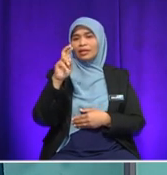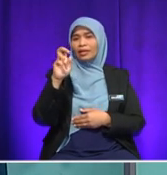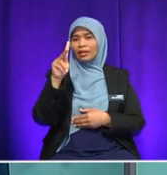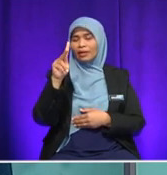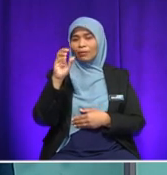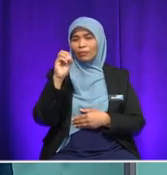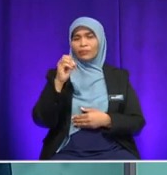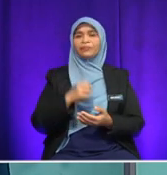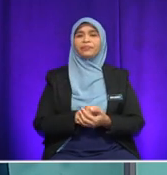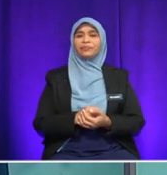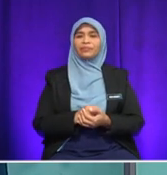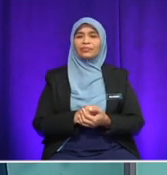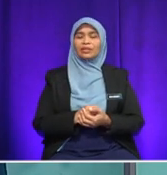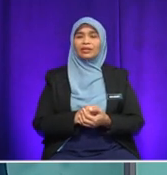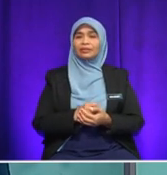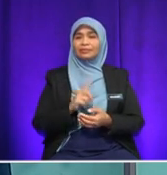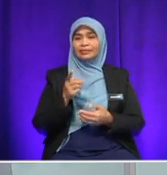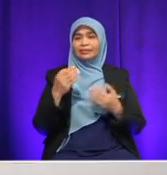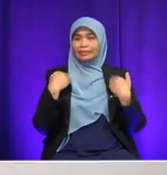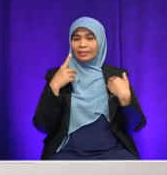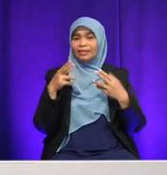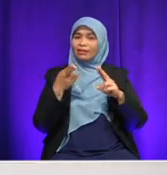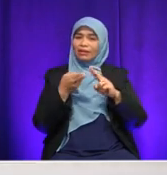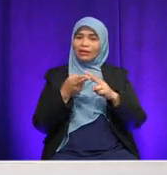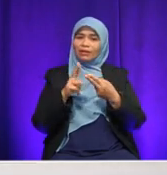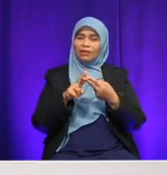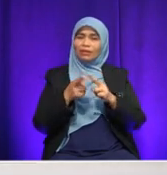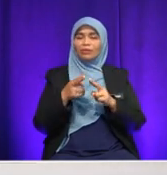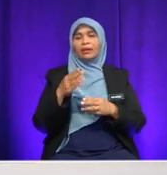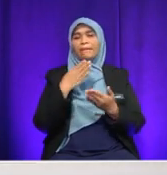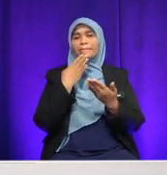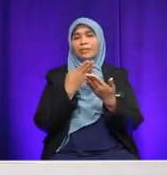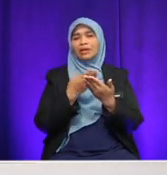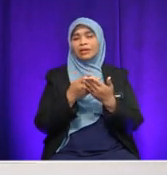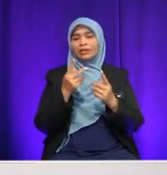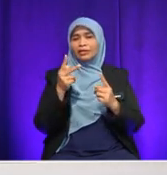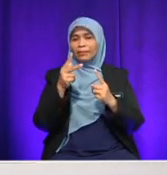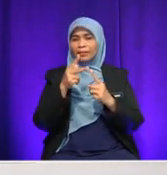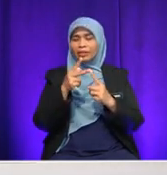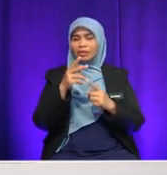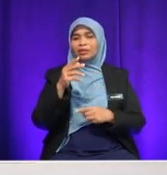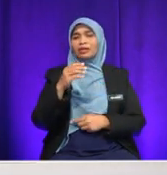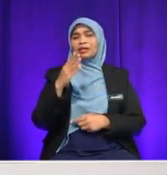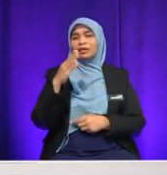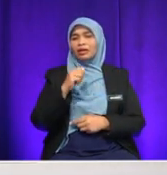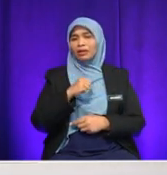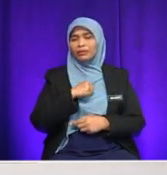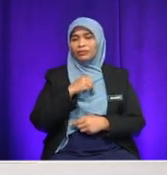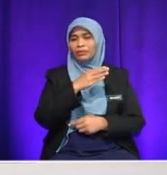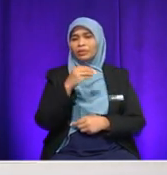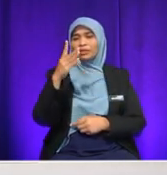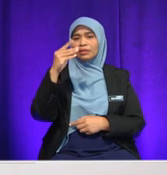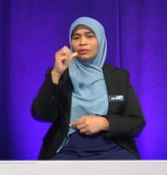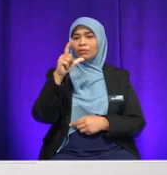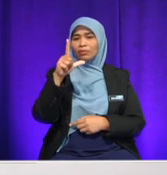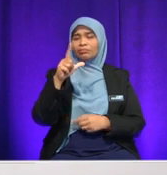ya. Dan dia adalah rakan baik kepada aku dan Dol. Okey. Ya. Okey, dan dia juga seorang sastrawan yang